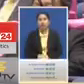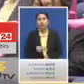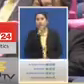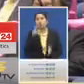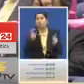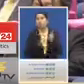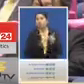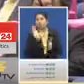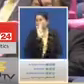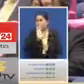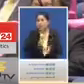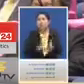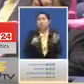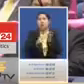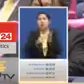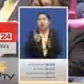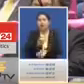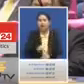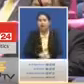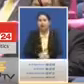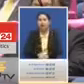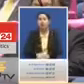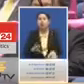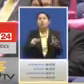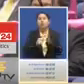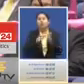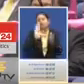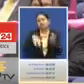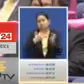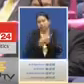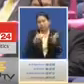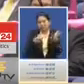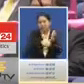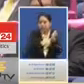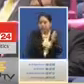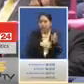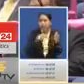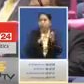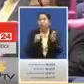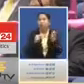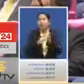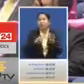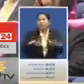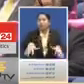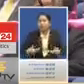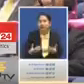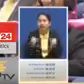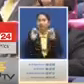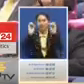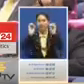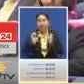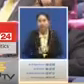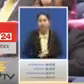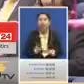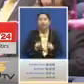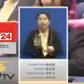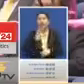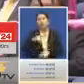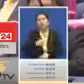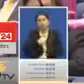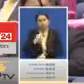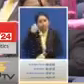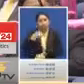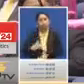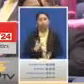ารับประกันก็แสดงว่าท่านไม่กล้าจะบอกว่าหนี้ที่ท่านกู้มามันคือหนี้ที่ไม่ก่อให้เกิดรายได้แต่ท่านมั่นใจว่าก่อให้เกิด